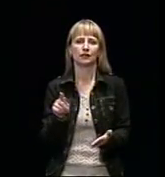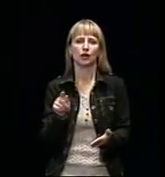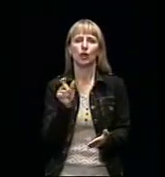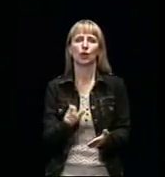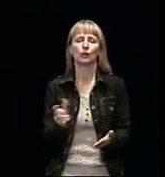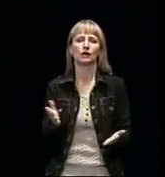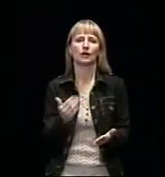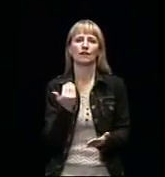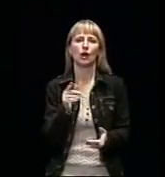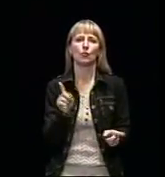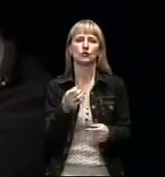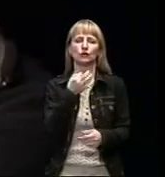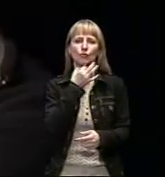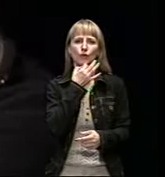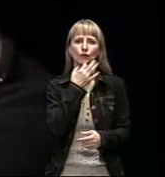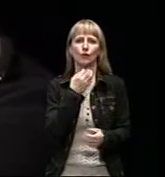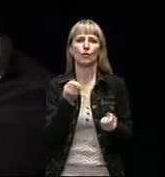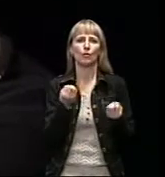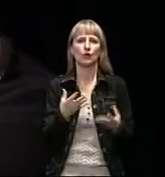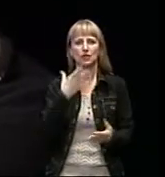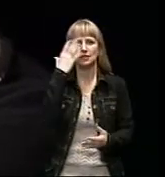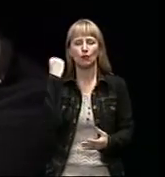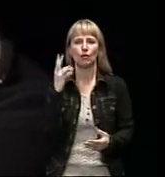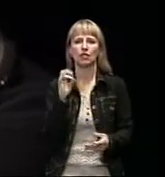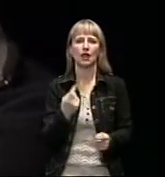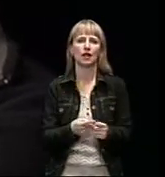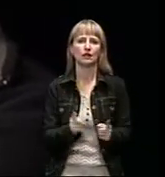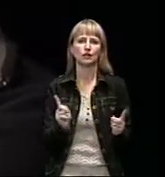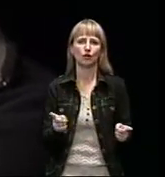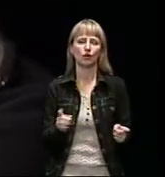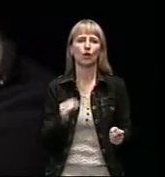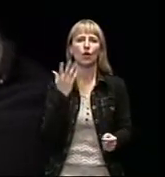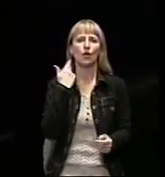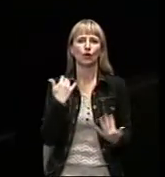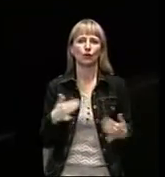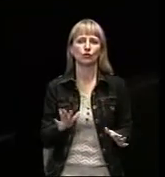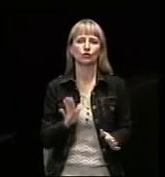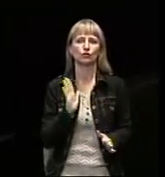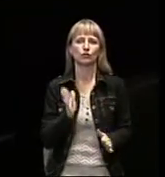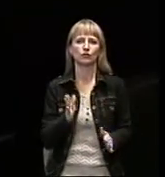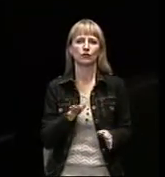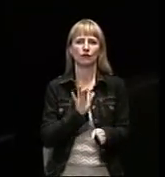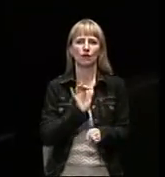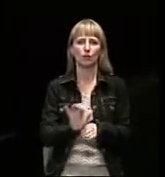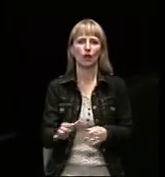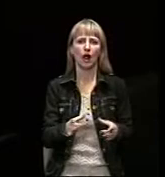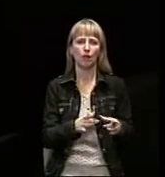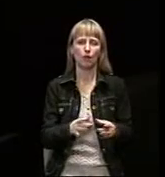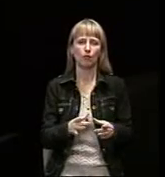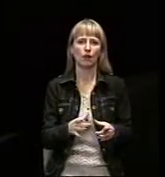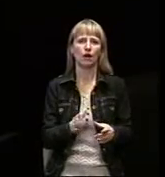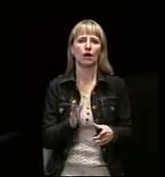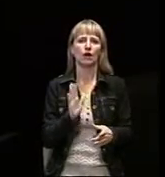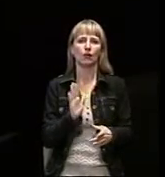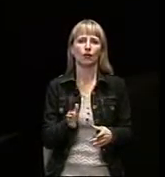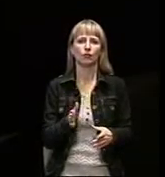ті люди, яким ваша музика до вподоби, що просто забудуть за цей срок? І коли вже дійде до альбому, вже будуть